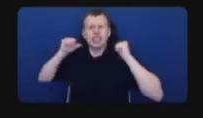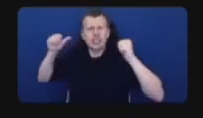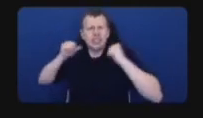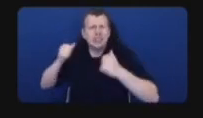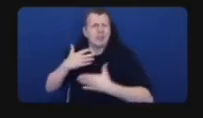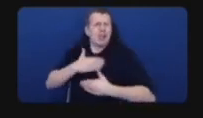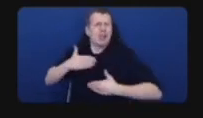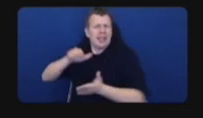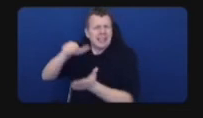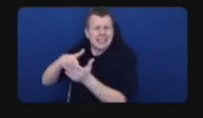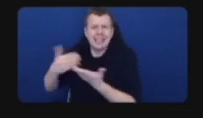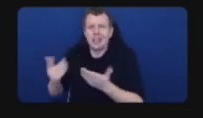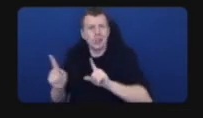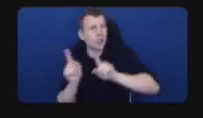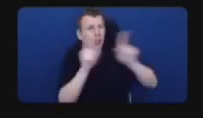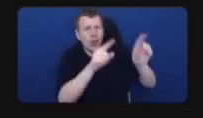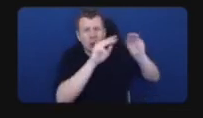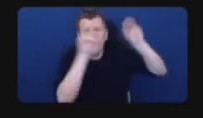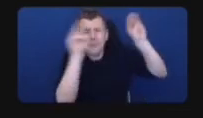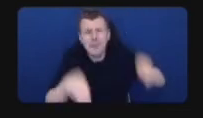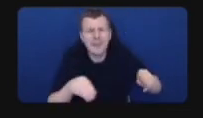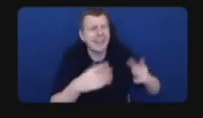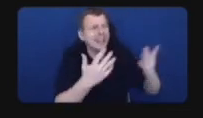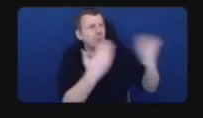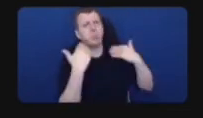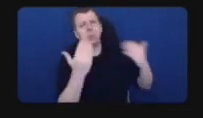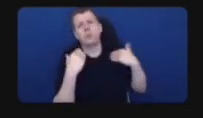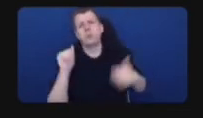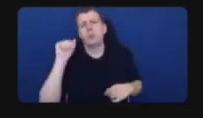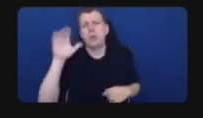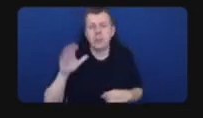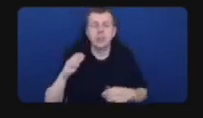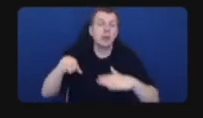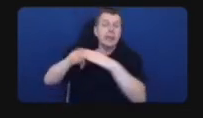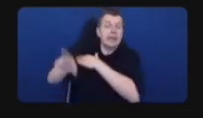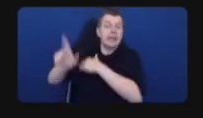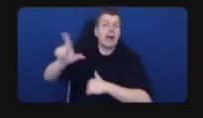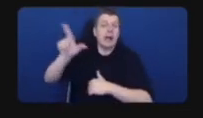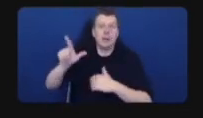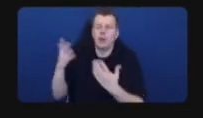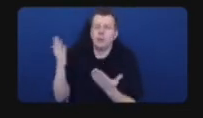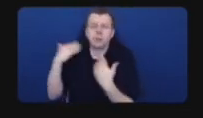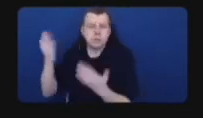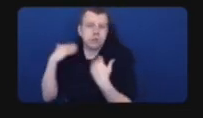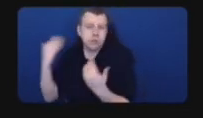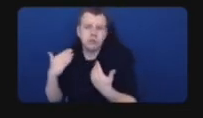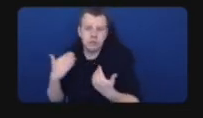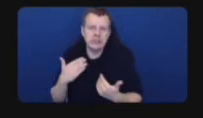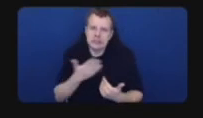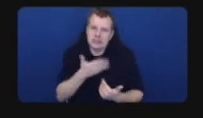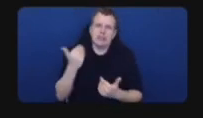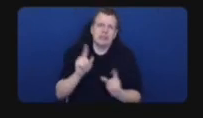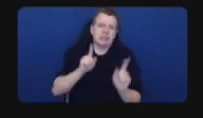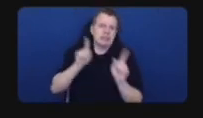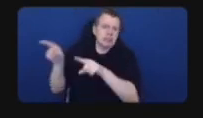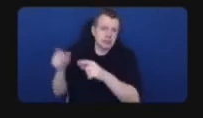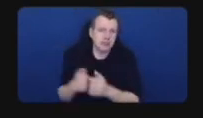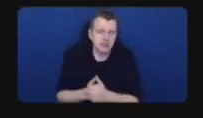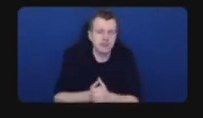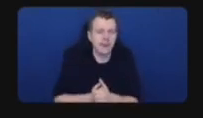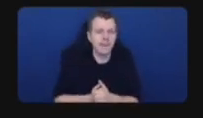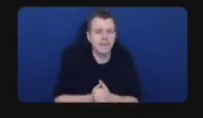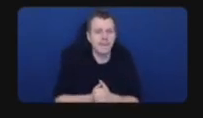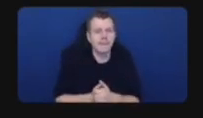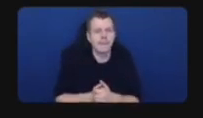公共场合那些他们是有空调的地方去避热，比如说是图书比如说是博物馆、图书馆。